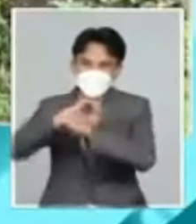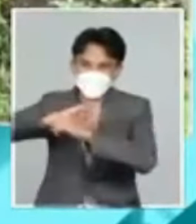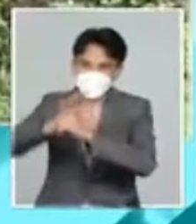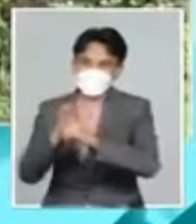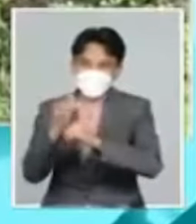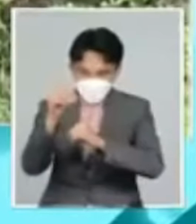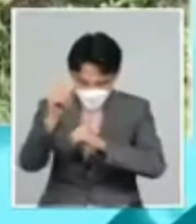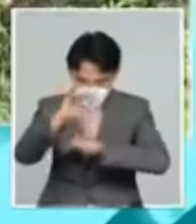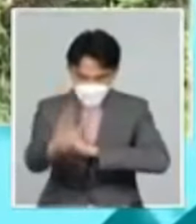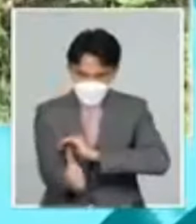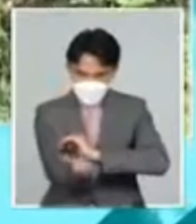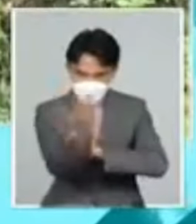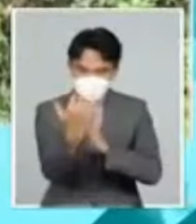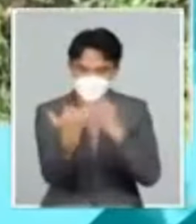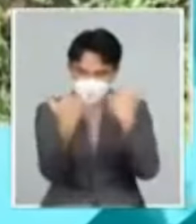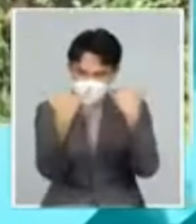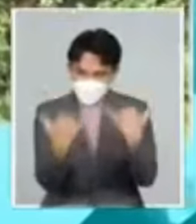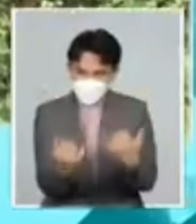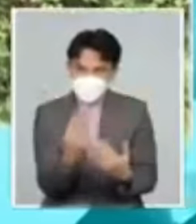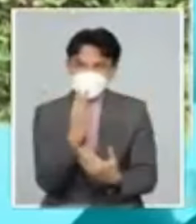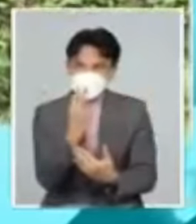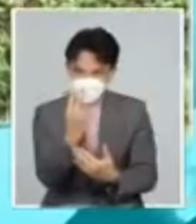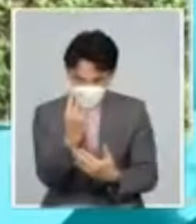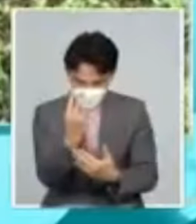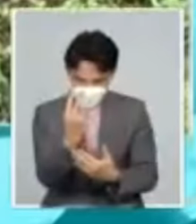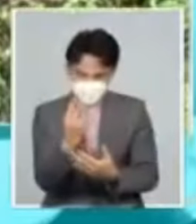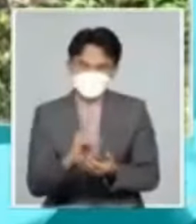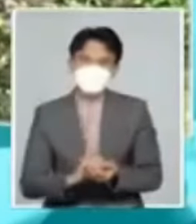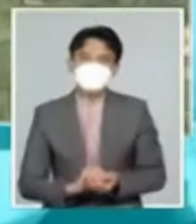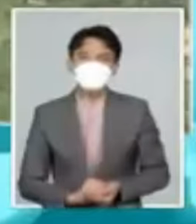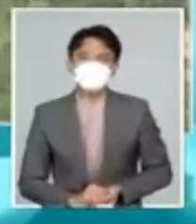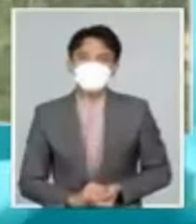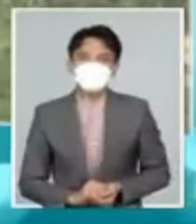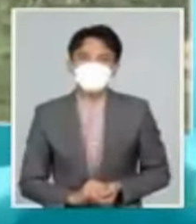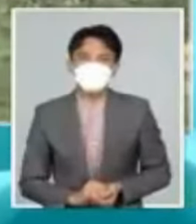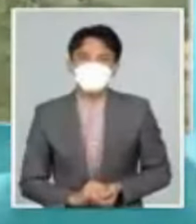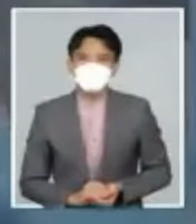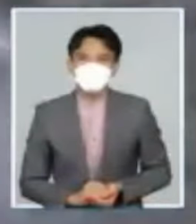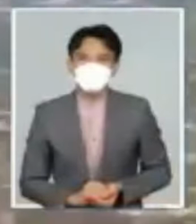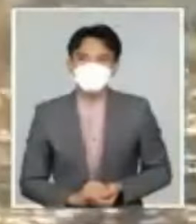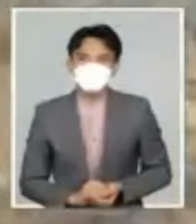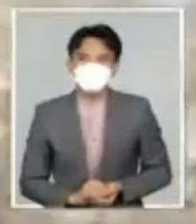ได้นะคะเช้าวันนี้คุณบีกมลราชจะพาเราไปติดตามความคืบหน้าล่าสุดของเรื่องนี้กันค่ะ